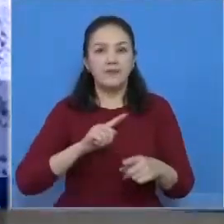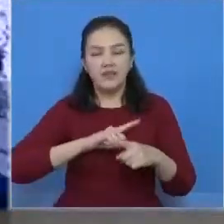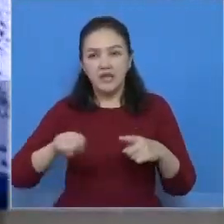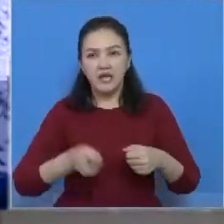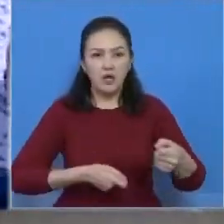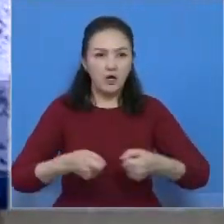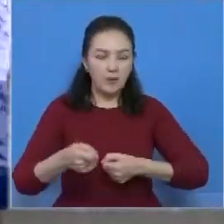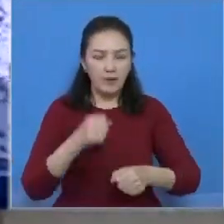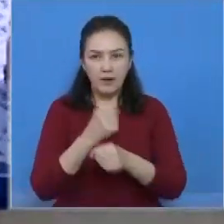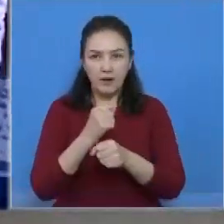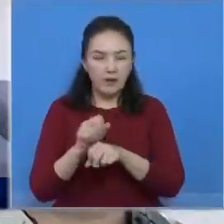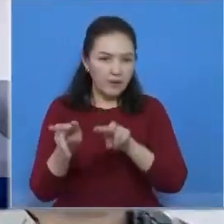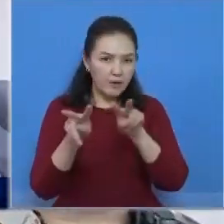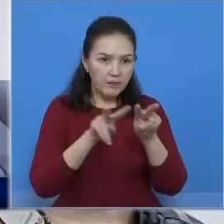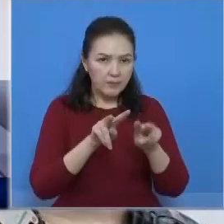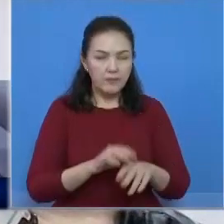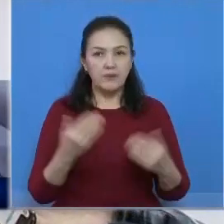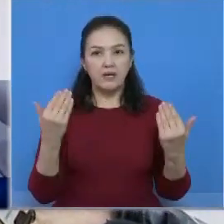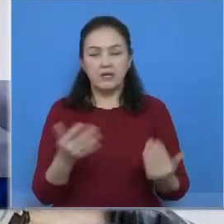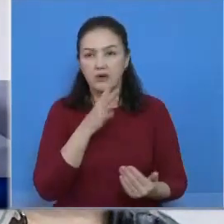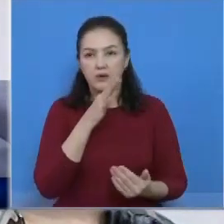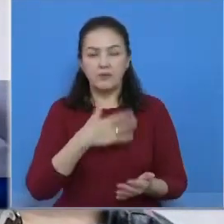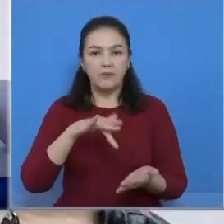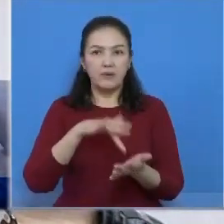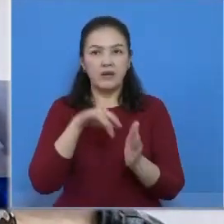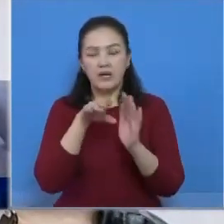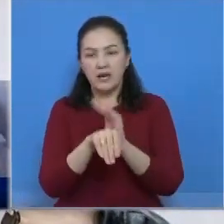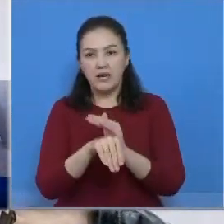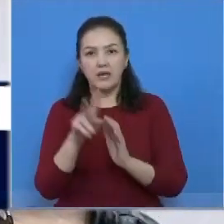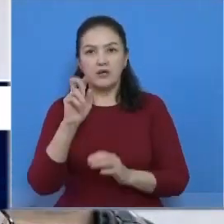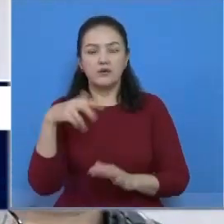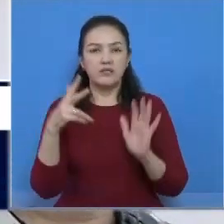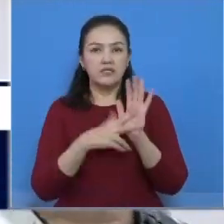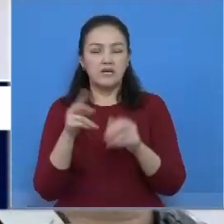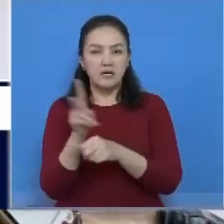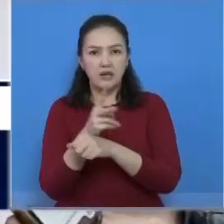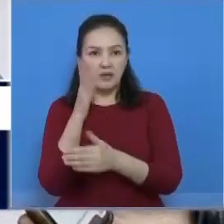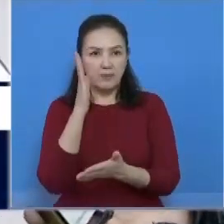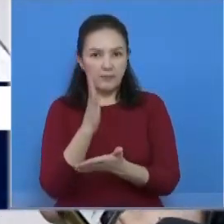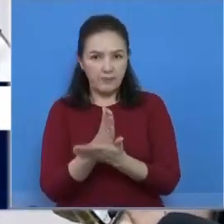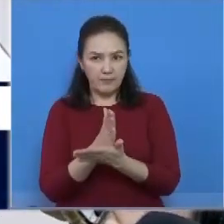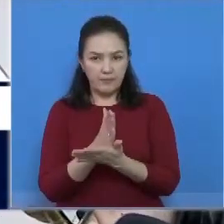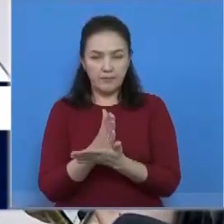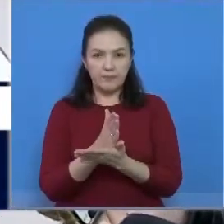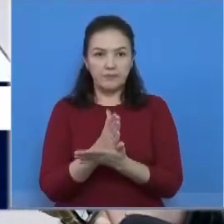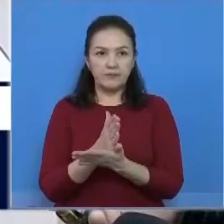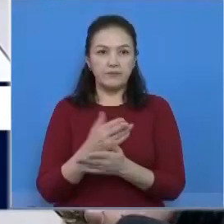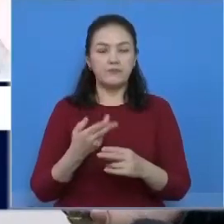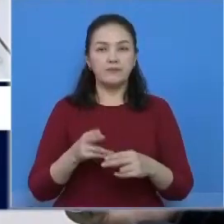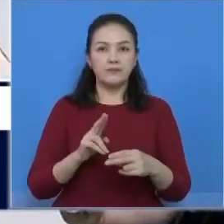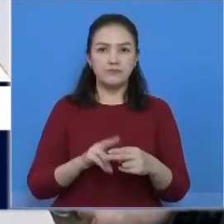басқару орталығының жұмысын да көріп шықты. Қазіргі таңда қаланың ішінде 208 камера орнатылған.